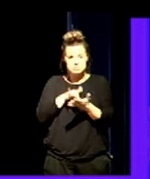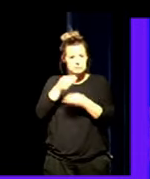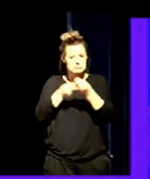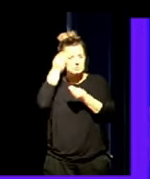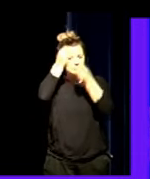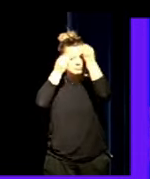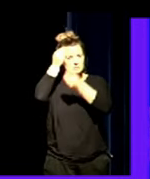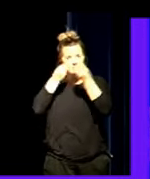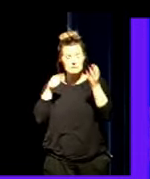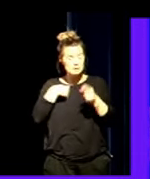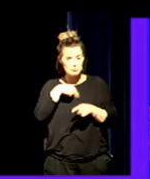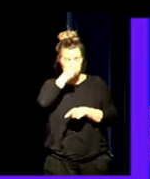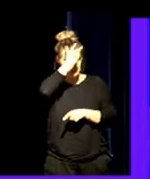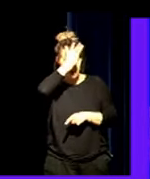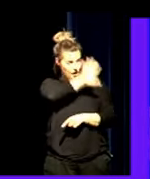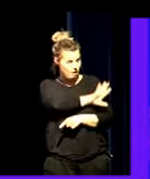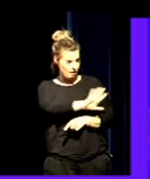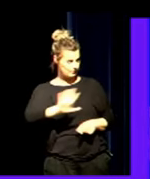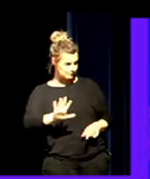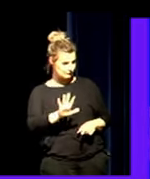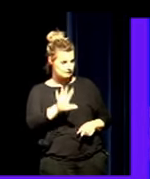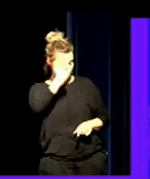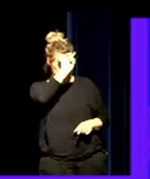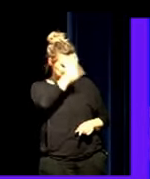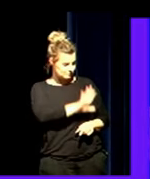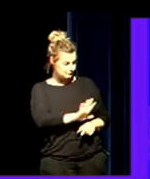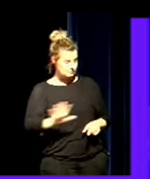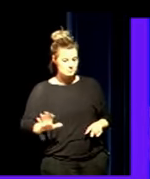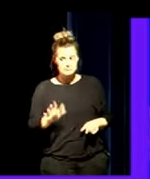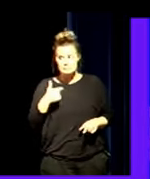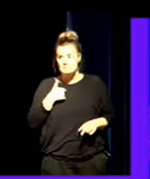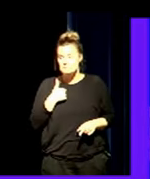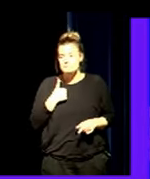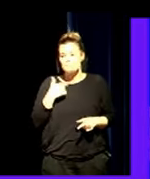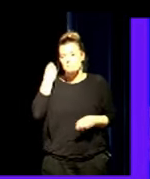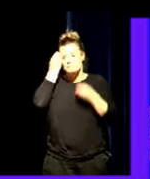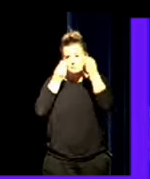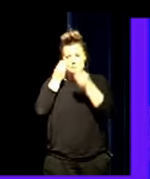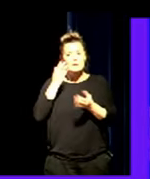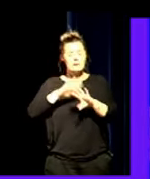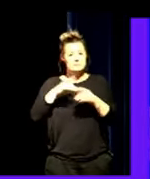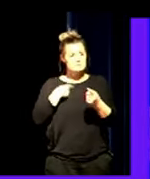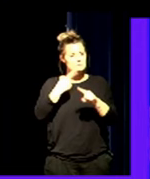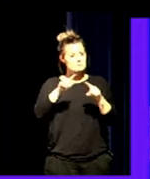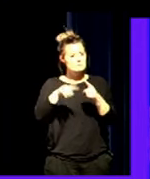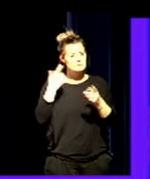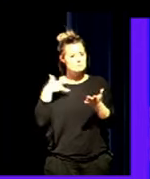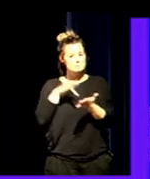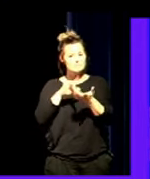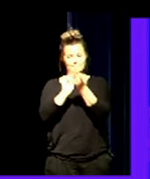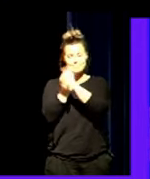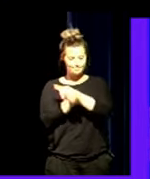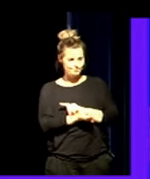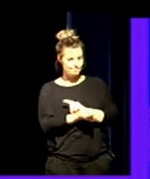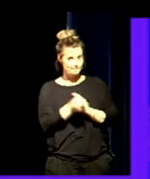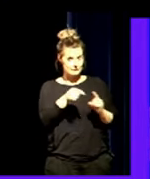osmarketak, inkreible, eh? Inkreible, hor dut. Uste dut, gauza kapat egin direla, eta honekin dutuzta, baita ere,